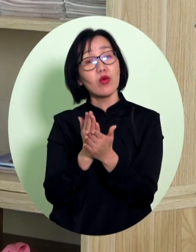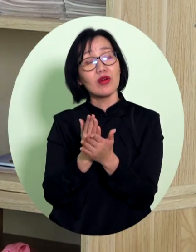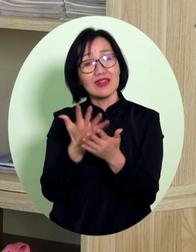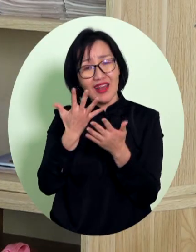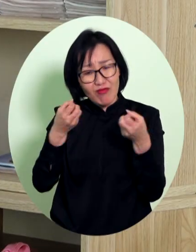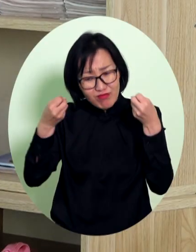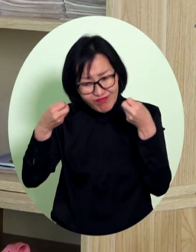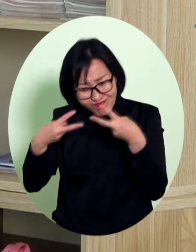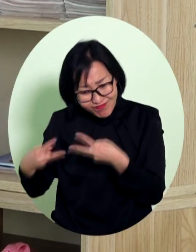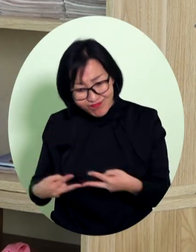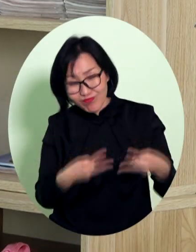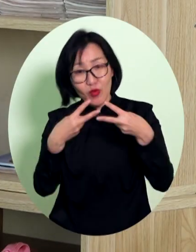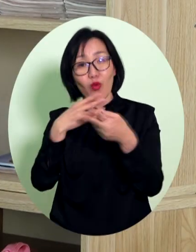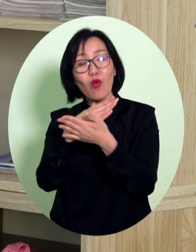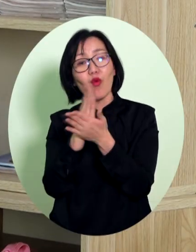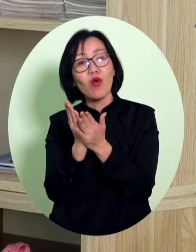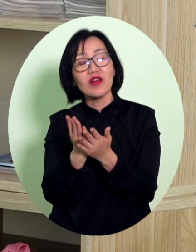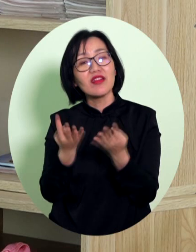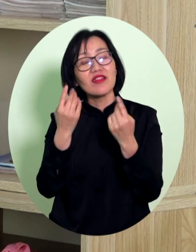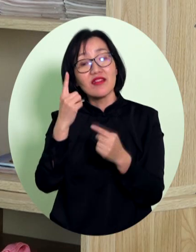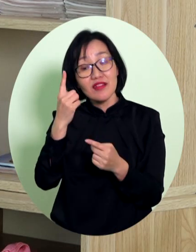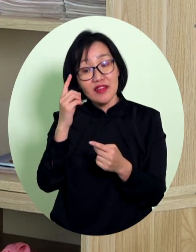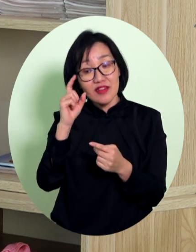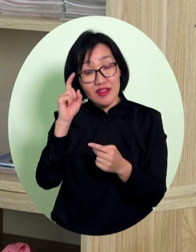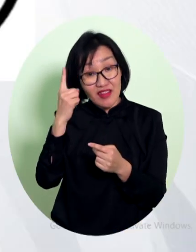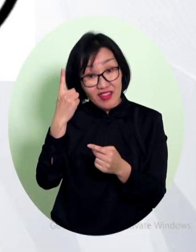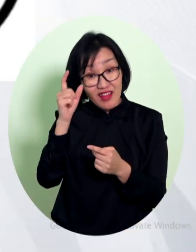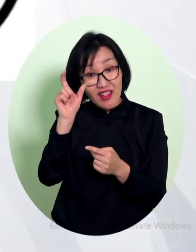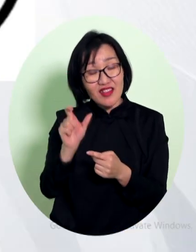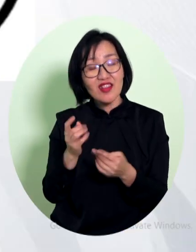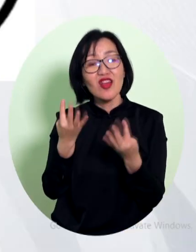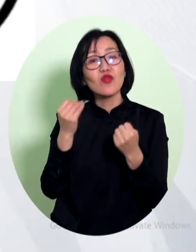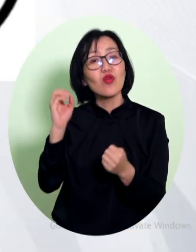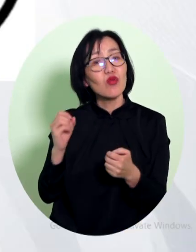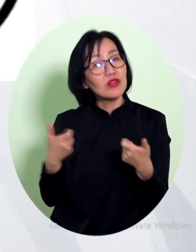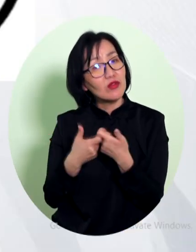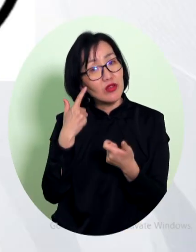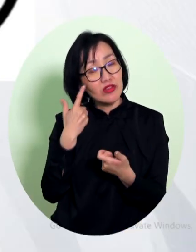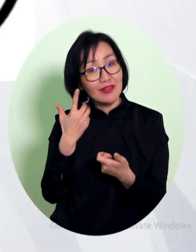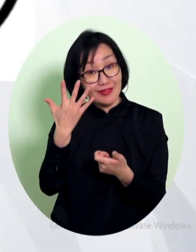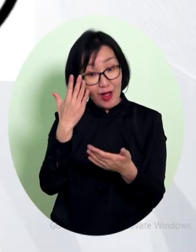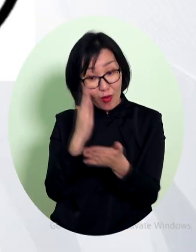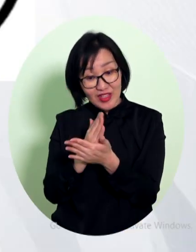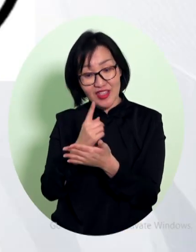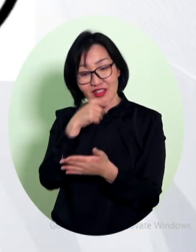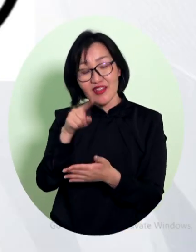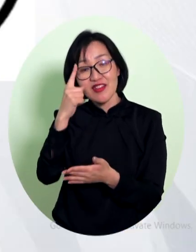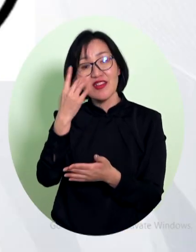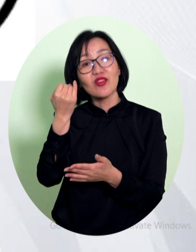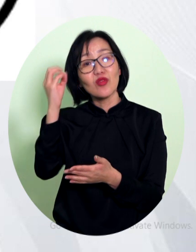таван тэнцээ хуваасан юм чинь нэг хэсэг нь хэдэн хувь байх вэ? Тавны нэг нь хэдэн хувьтай тэнцээ? Бид